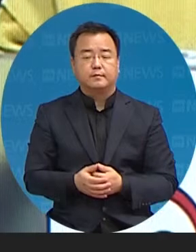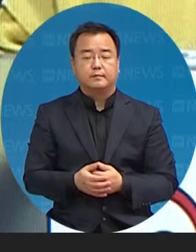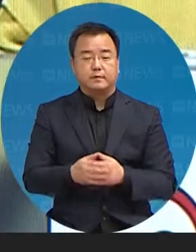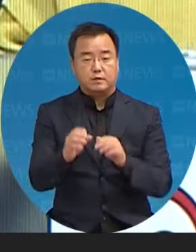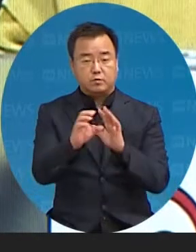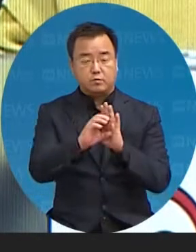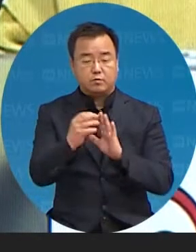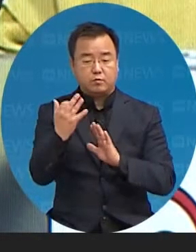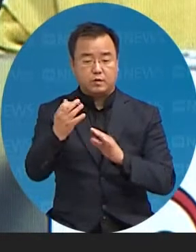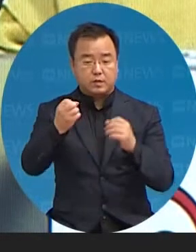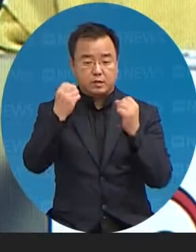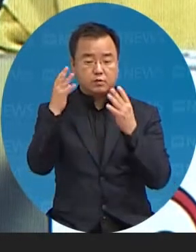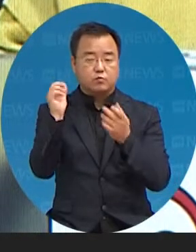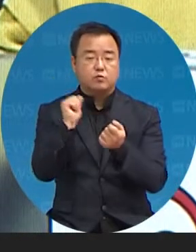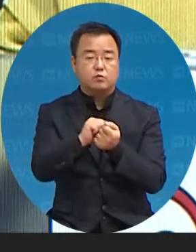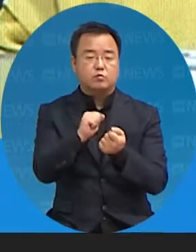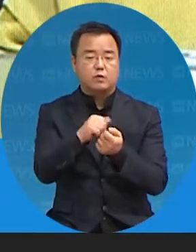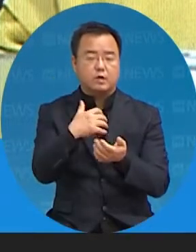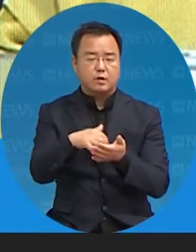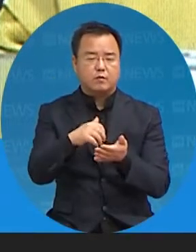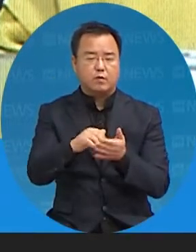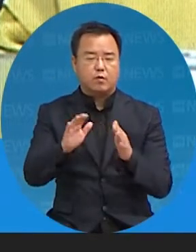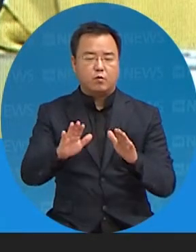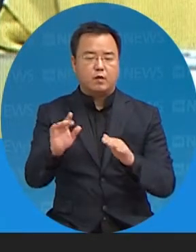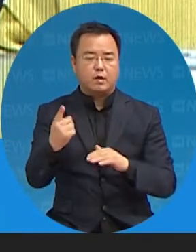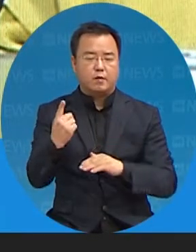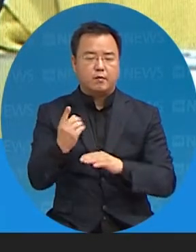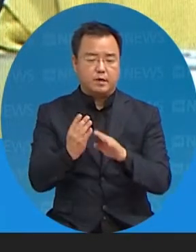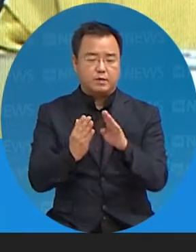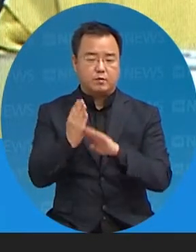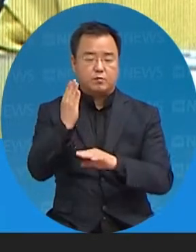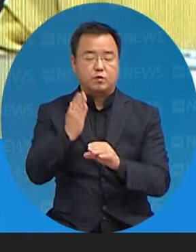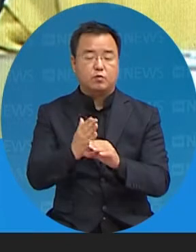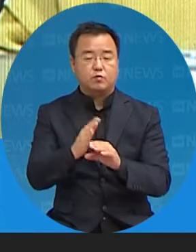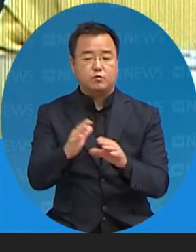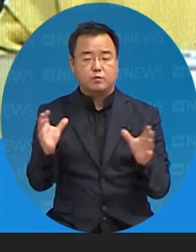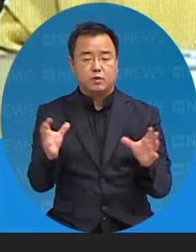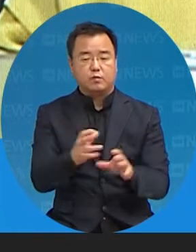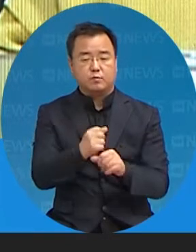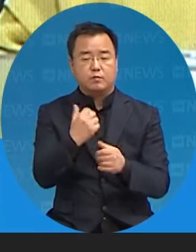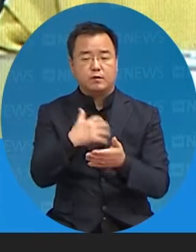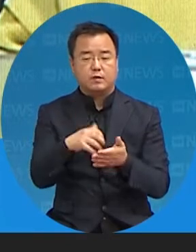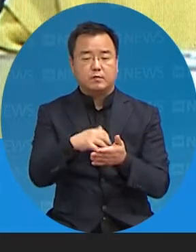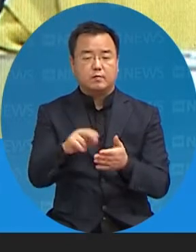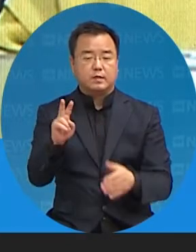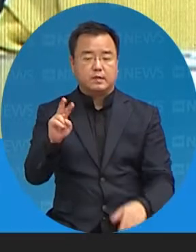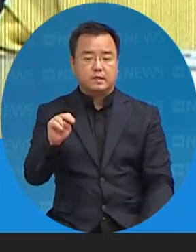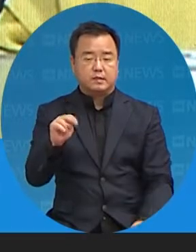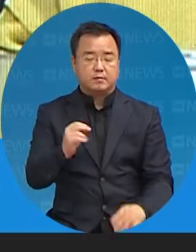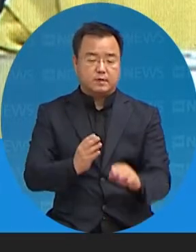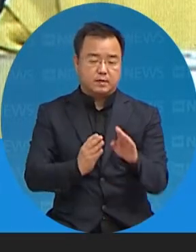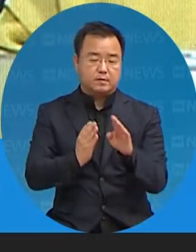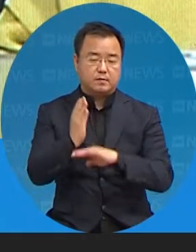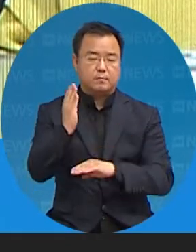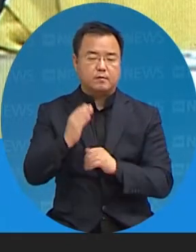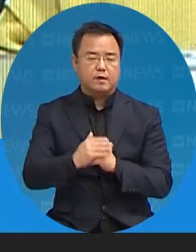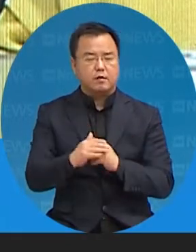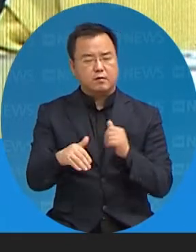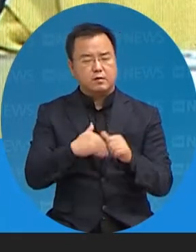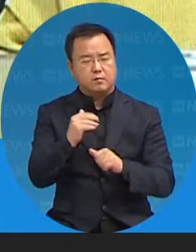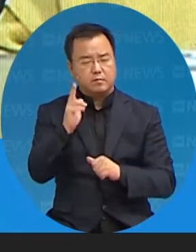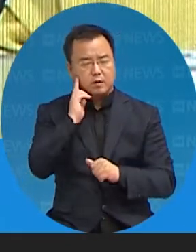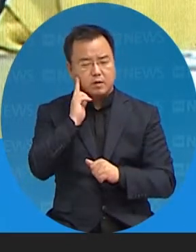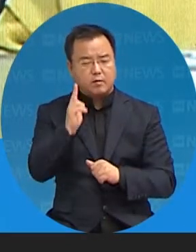4 코로나 일고 신규 확진 자가 오늘도 세 자리 수를 기록하면서 누적 확진 자가 2만 명을 넘어섰습니다 상태가 위중한